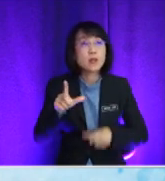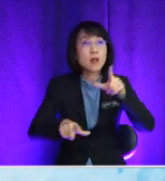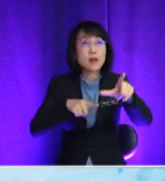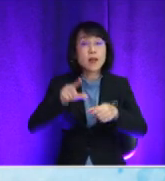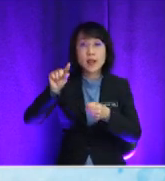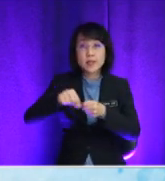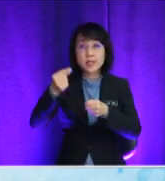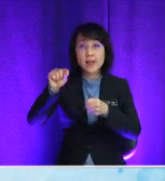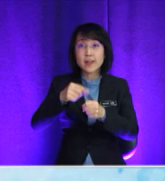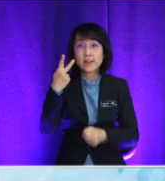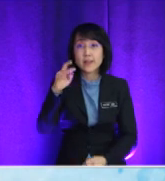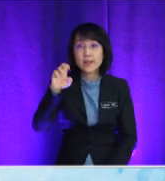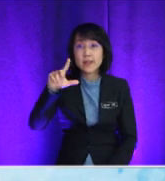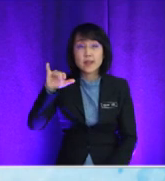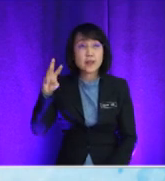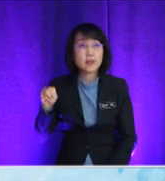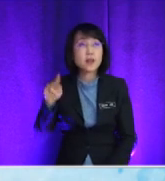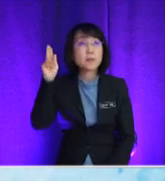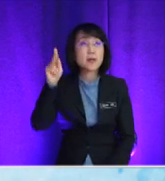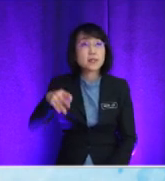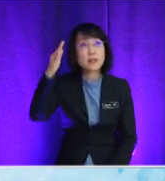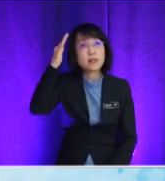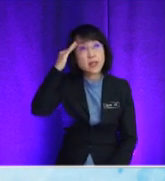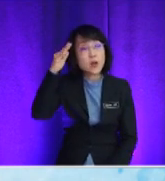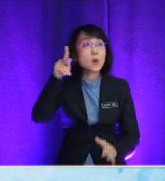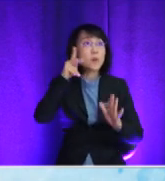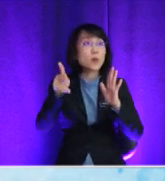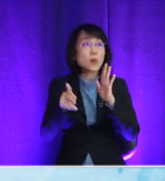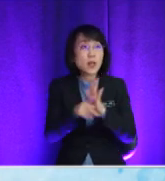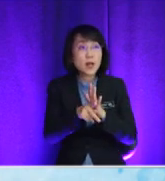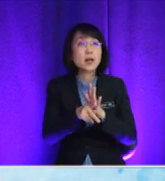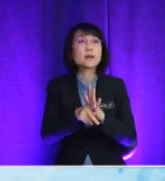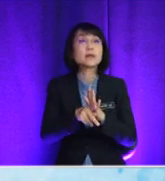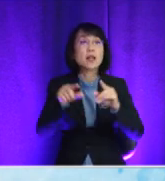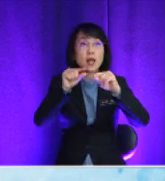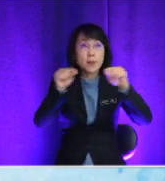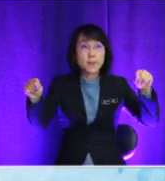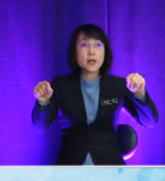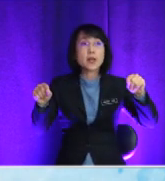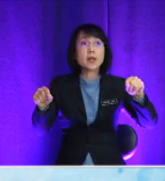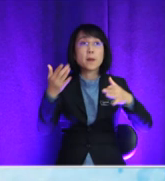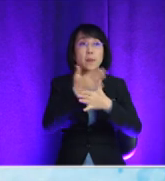pastikan tahu polapik di bagian belakang dan bagian hadapan